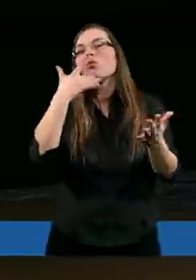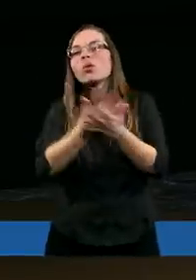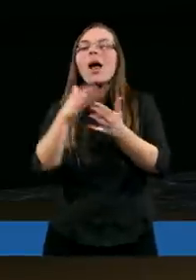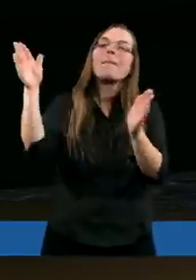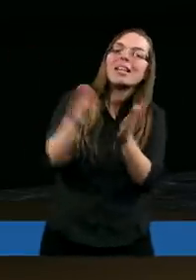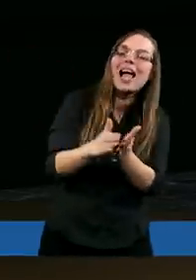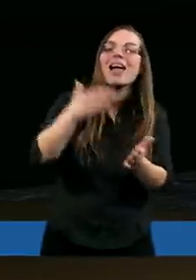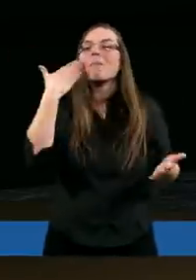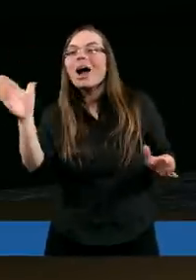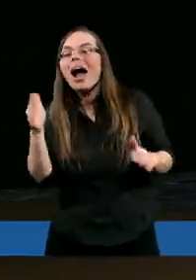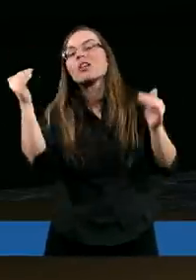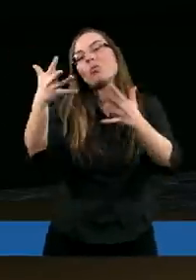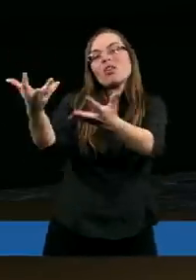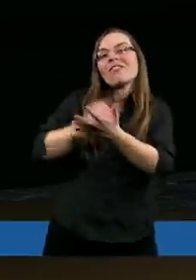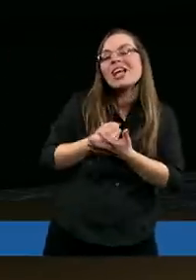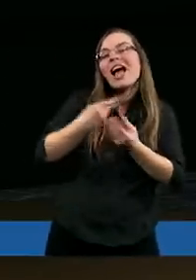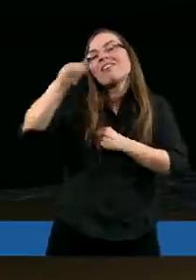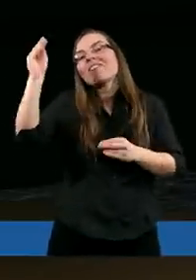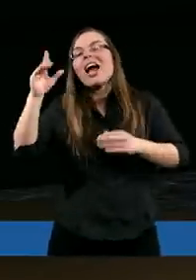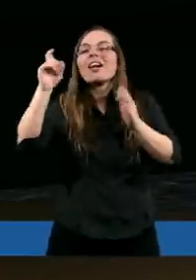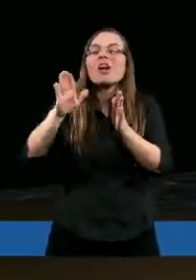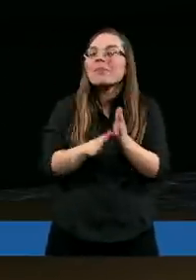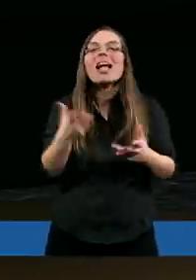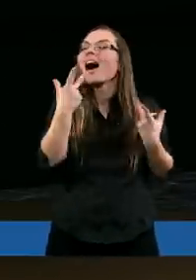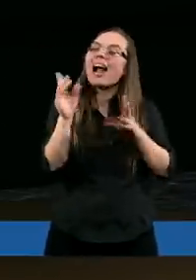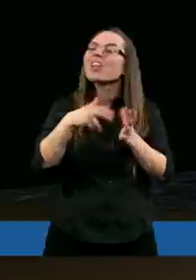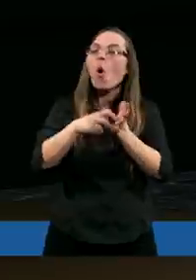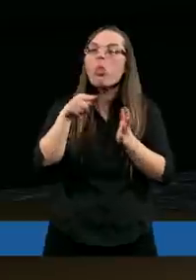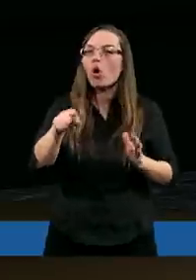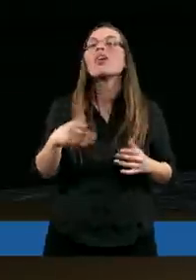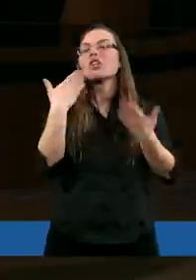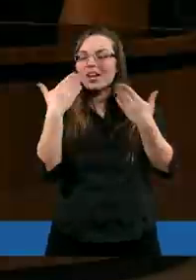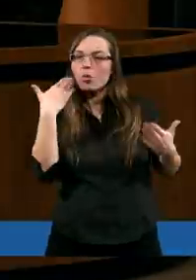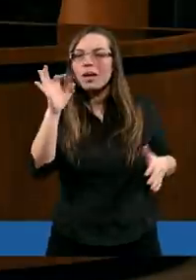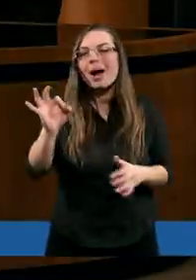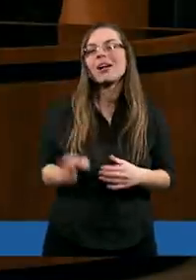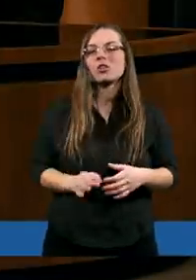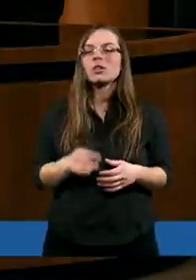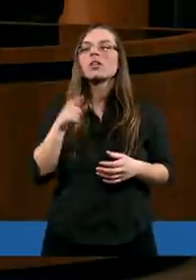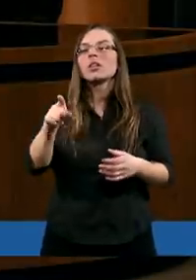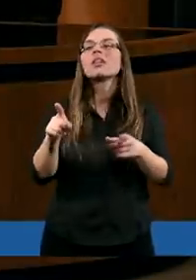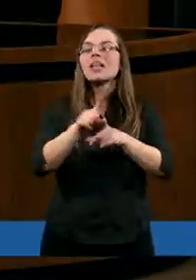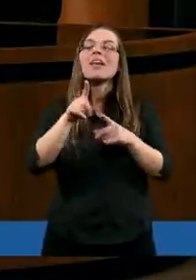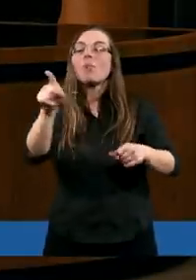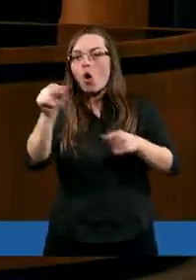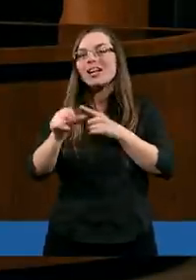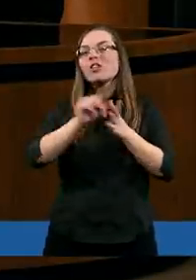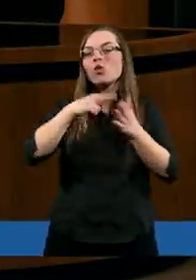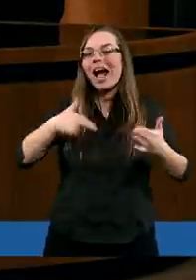użyć bardziej, możemy Go wziąć trochę więcej albo trochę mniej. Tak, tak. Dziękuję bardzo. Albo On jest do naszej